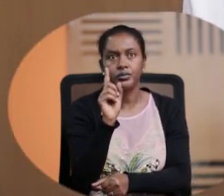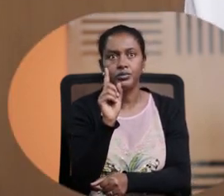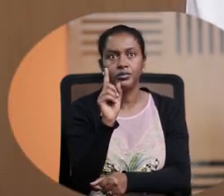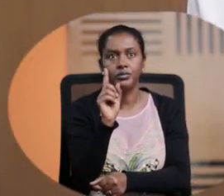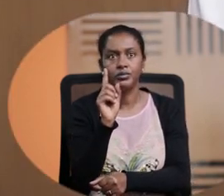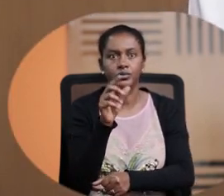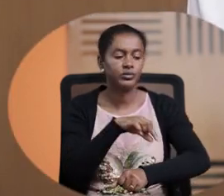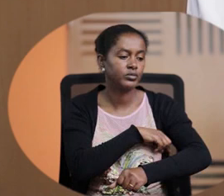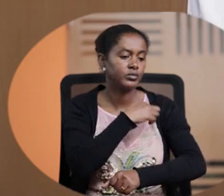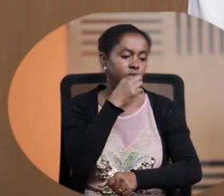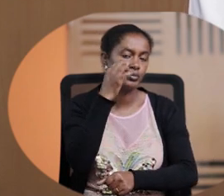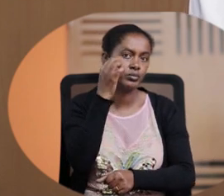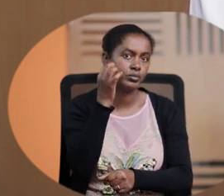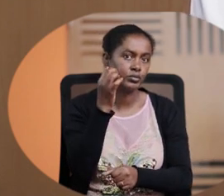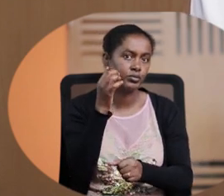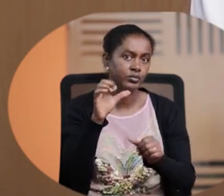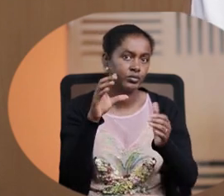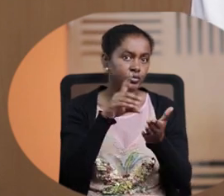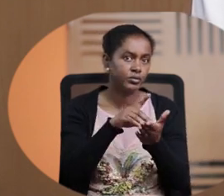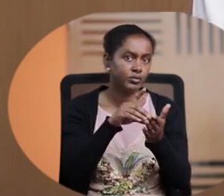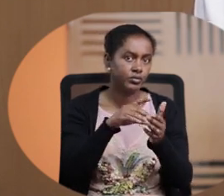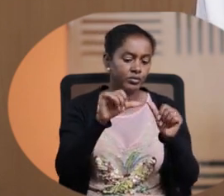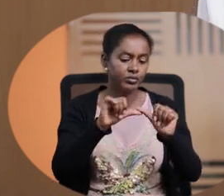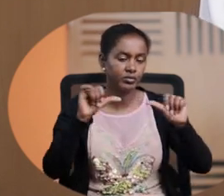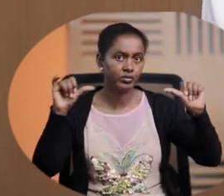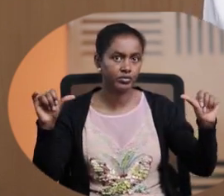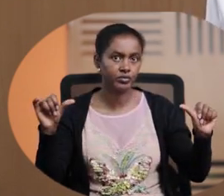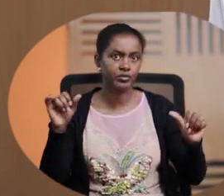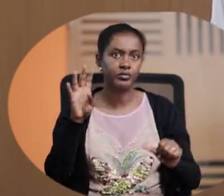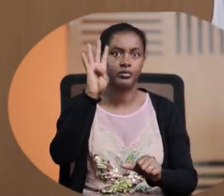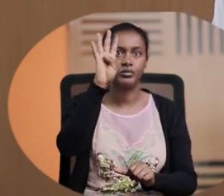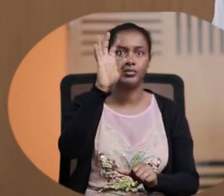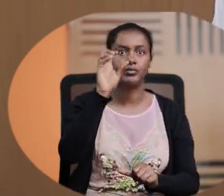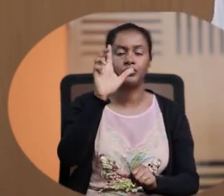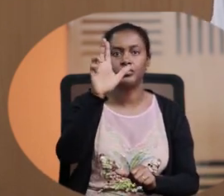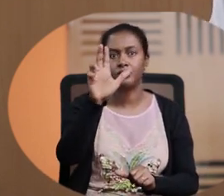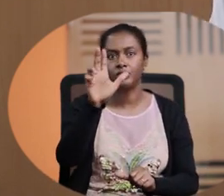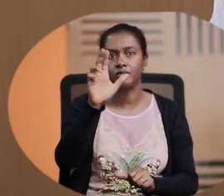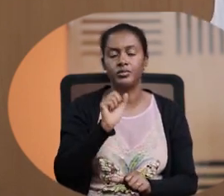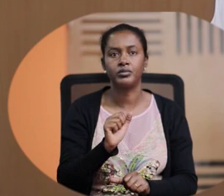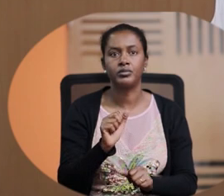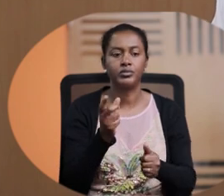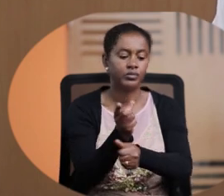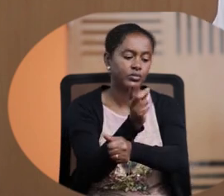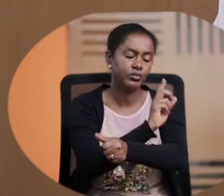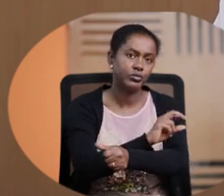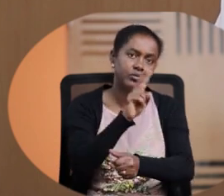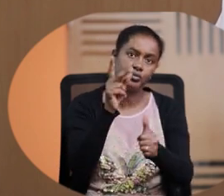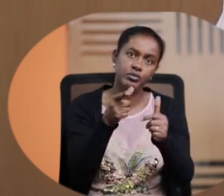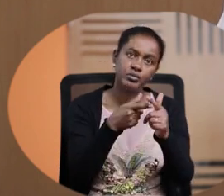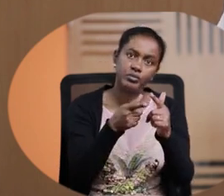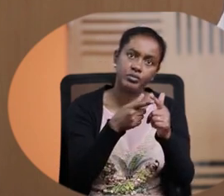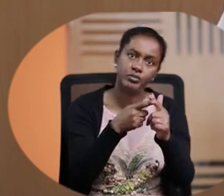gafa guya tokofa temperature magalecha degree fahrenheit afurtami sadi gafa guya lama fa shantami